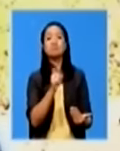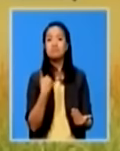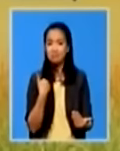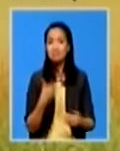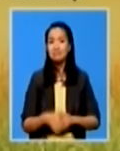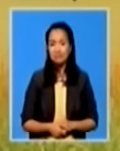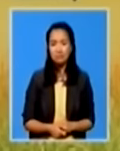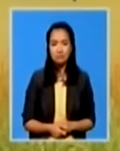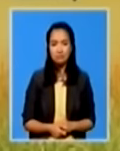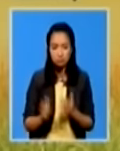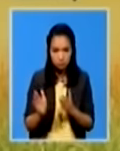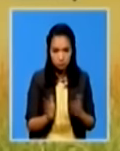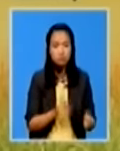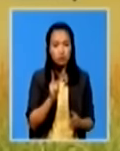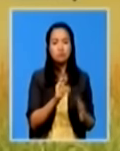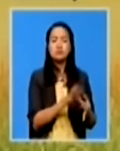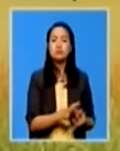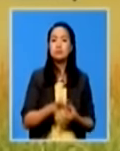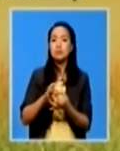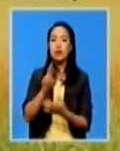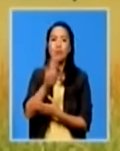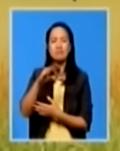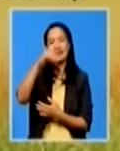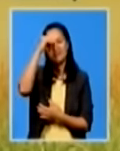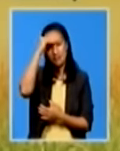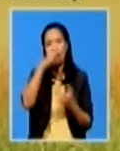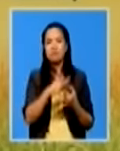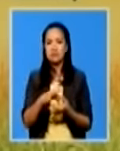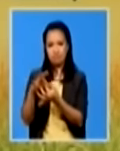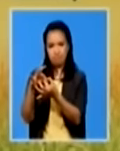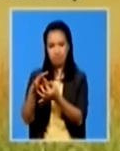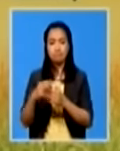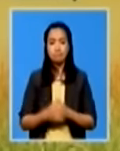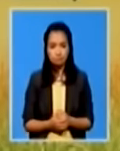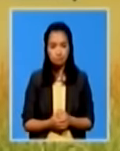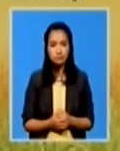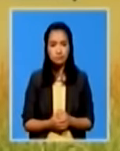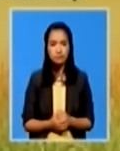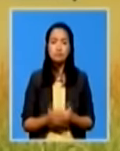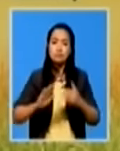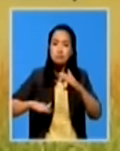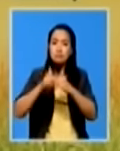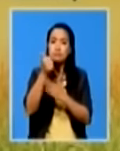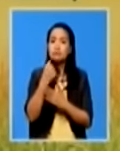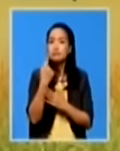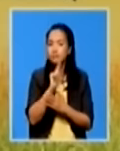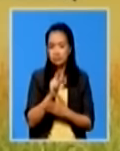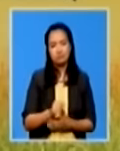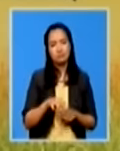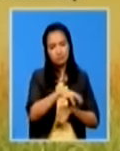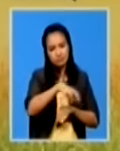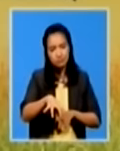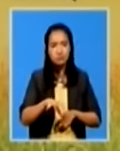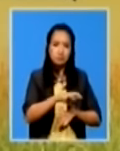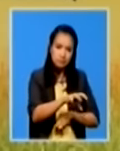ครับซึ่งจะต้องมาเชื่อมต่อกับระบบการสายอีกความสำเร็จดังกล่าวนั้นก็เกิดจากการมีส่วนร่วมของทุกภาคส่วนทั้งภาครัฐภ